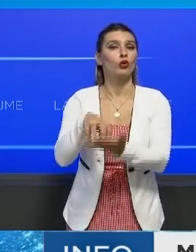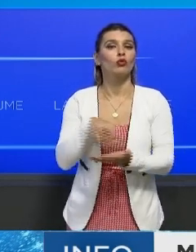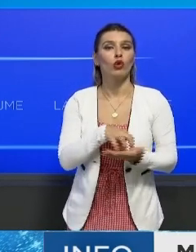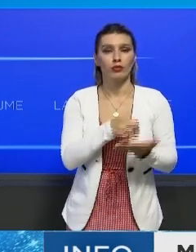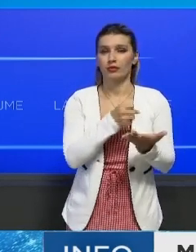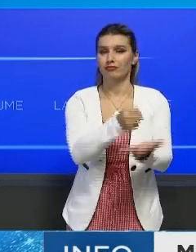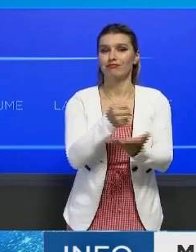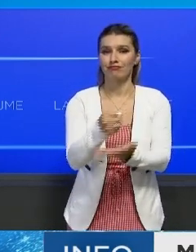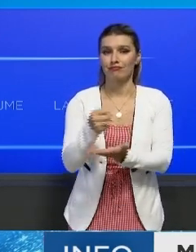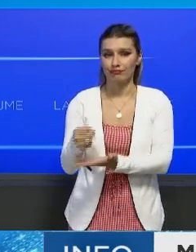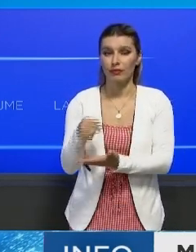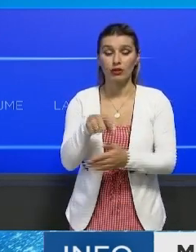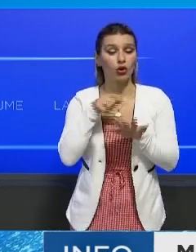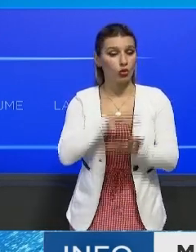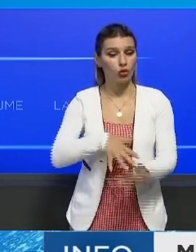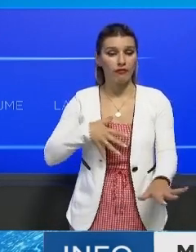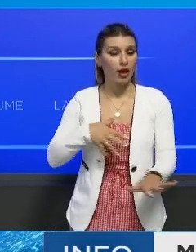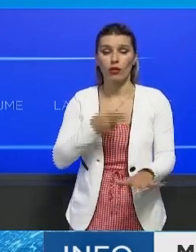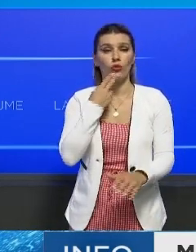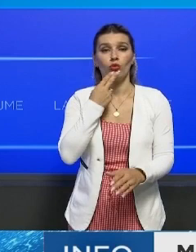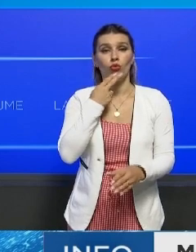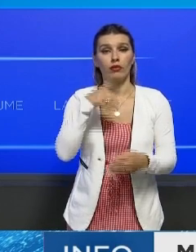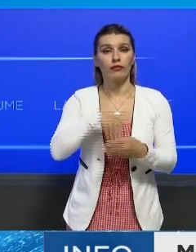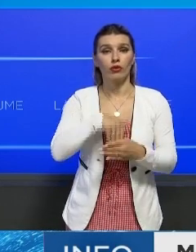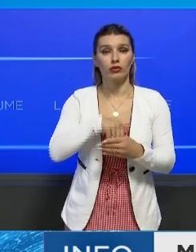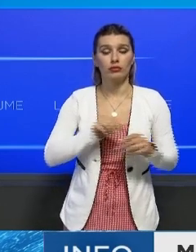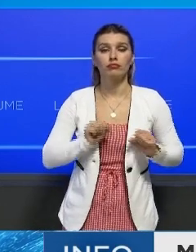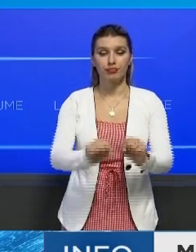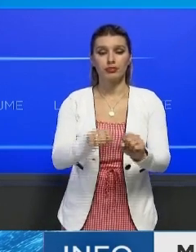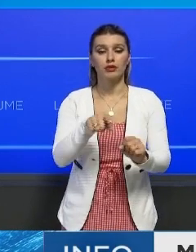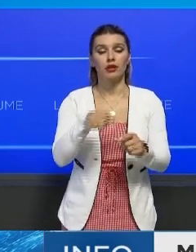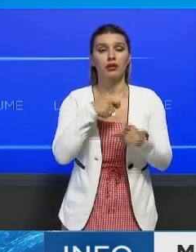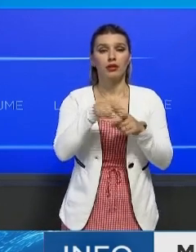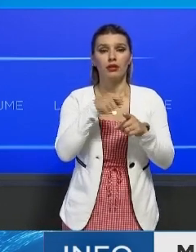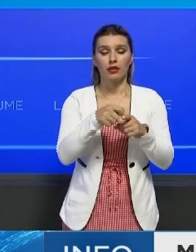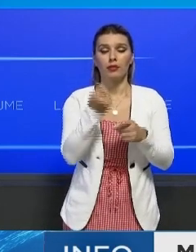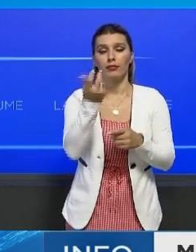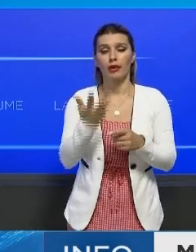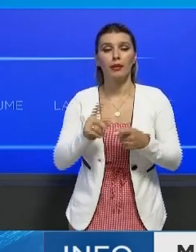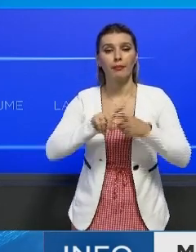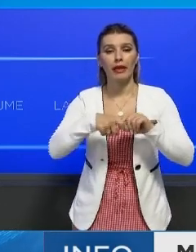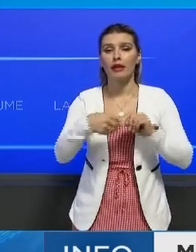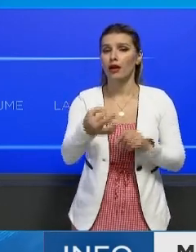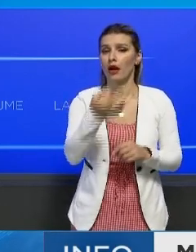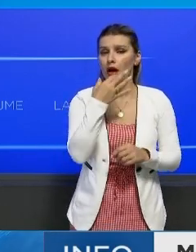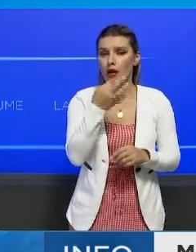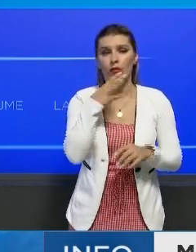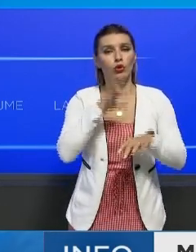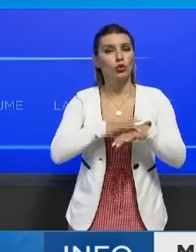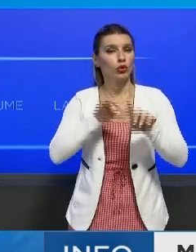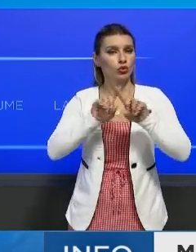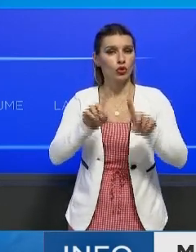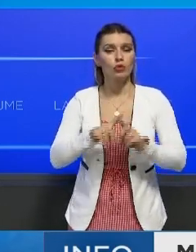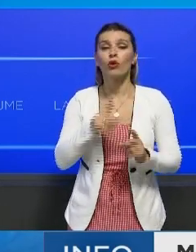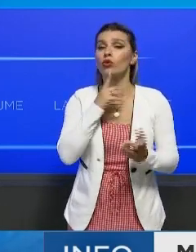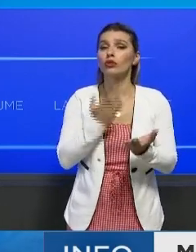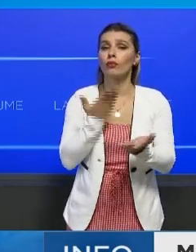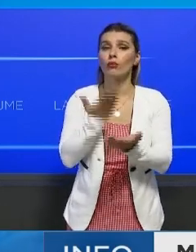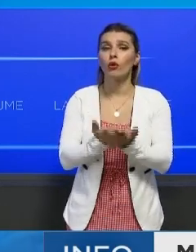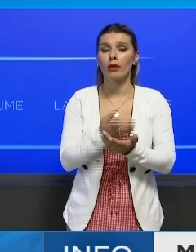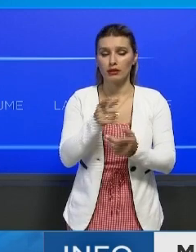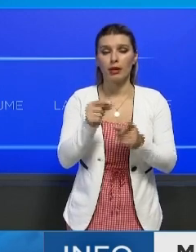Kuvendi Kosovës nuk e ka miratuar projekt ligjin për rregullimin e çmimit të produkteve medicinale të propozuar nga